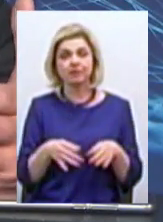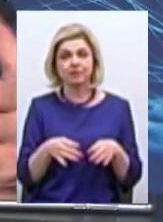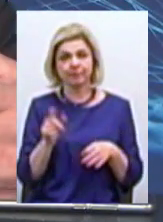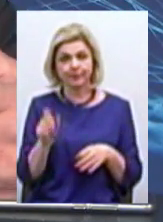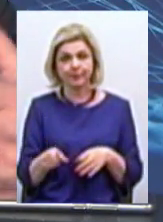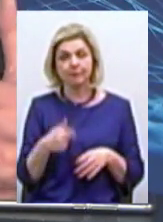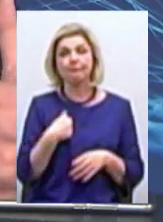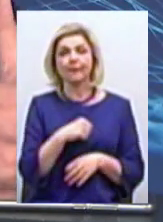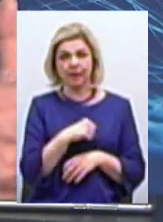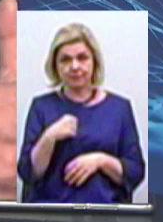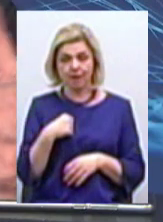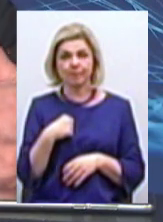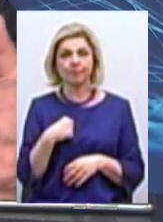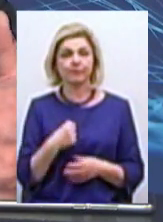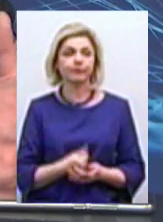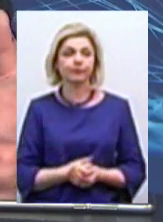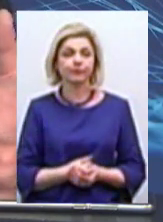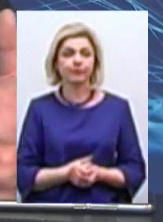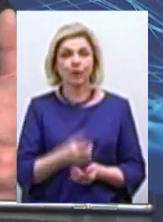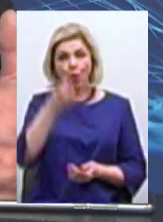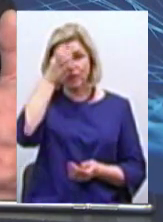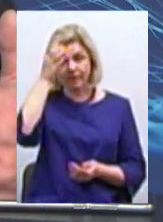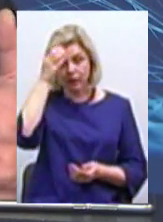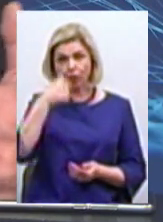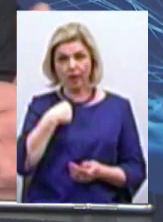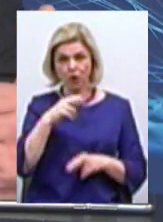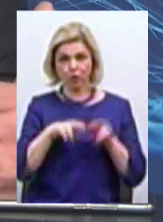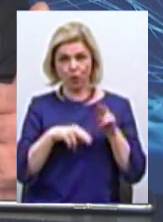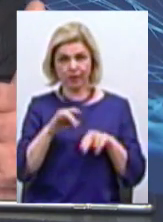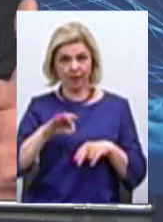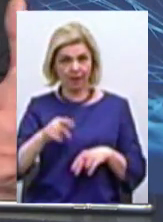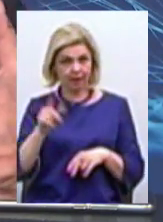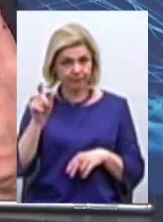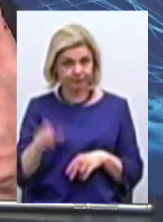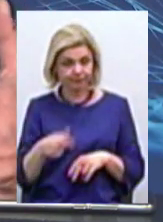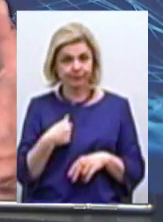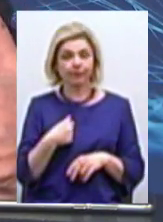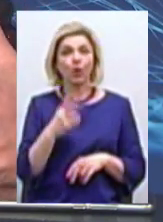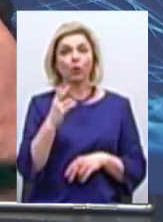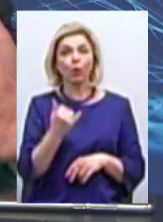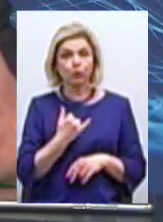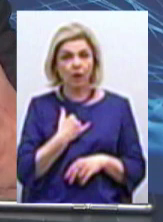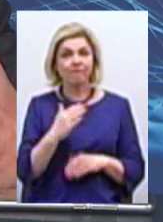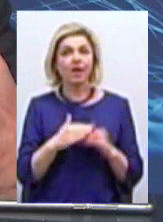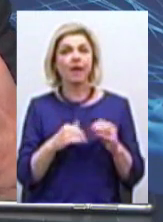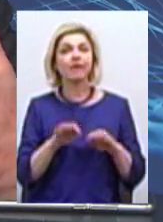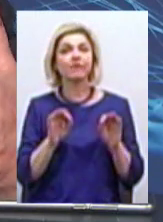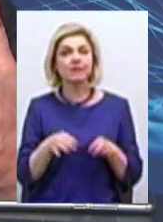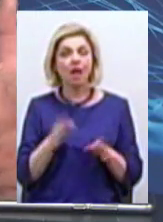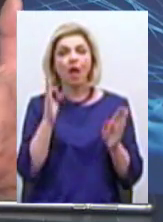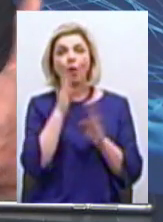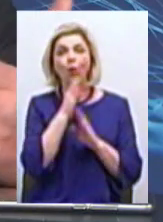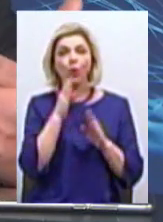фахівець, я сам за освітою будівельник. От. Але у нас